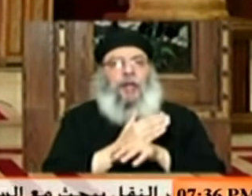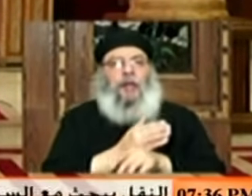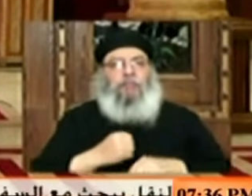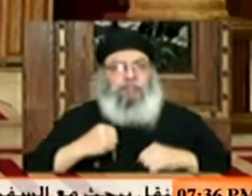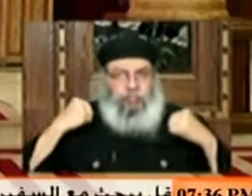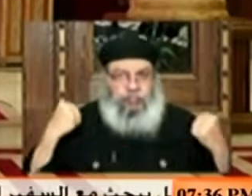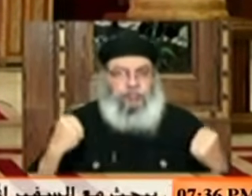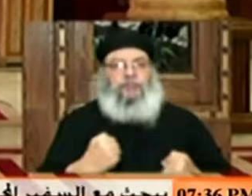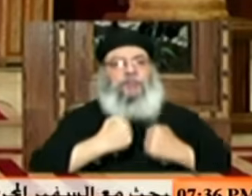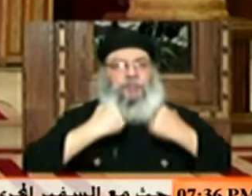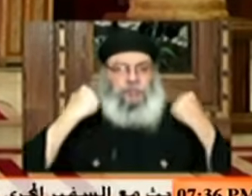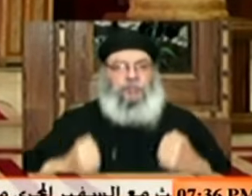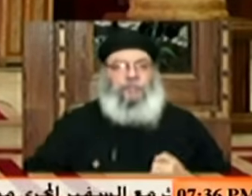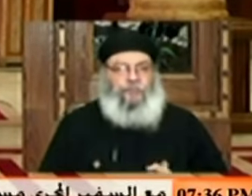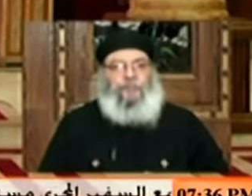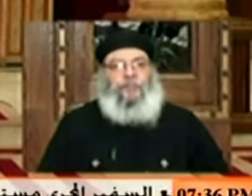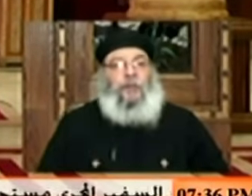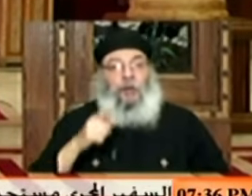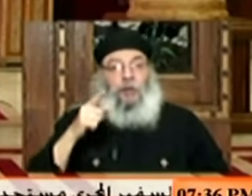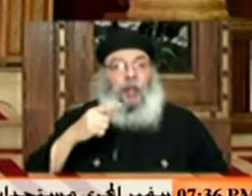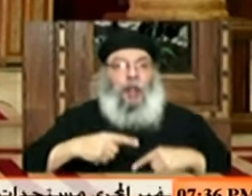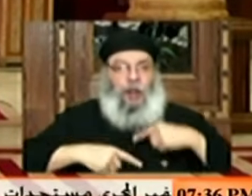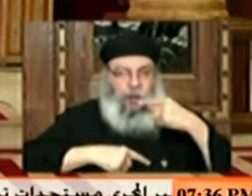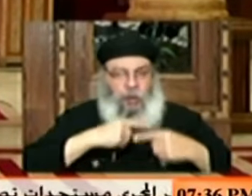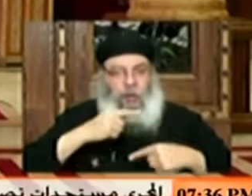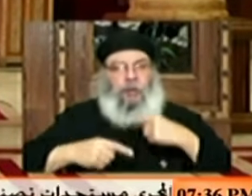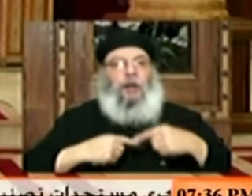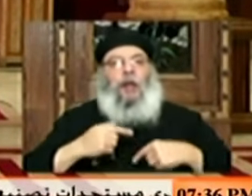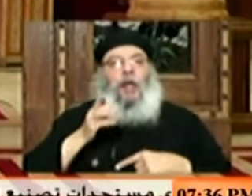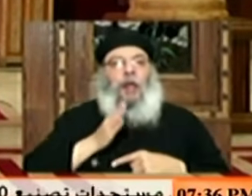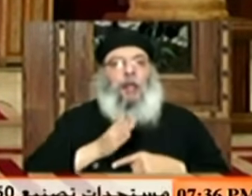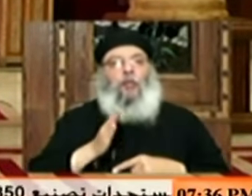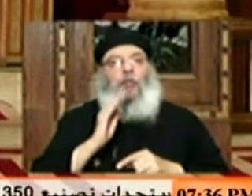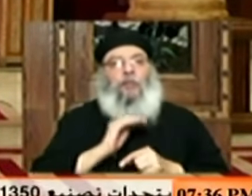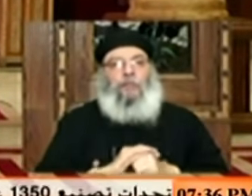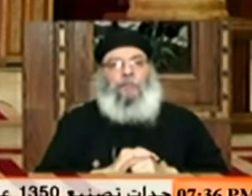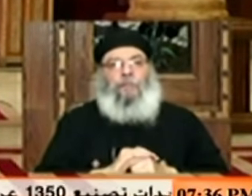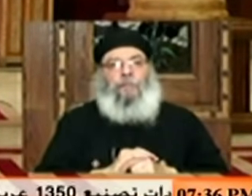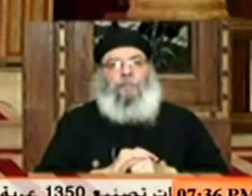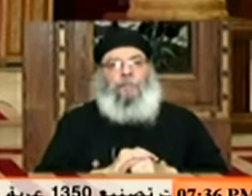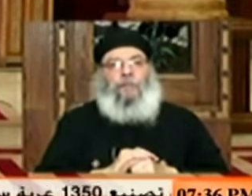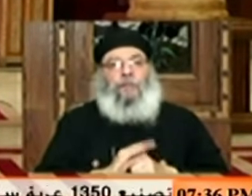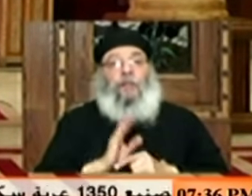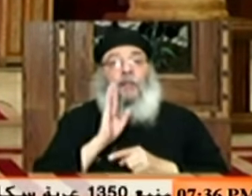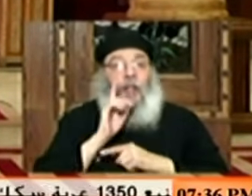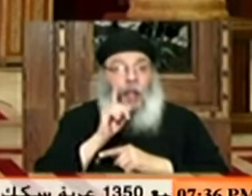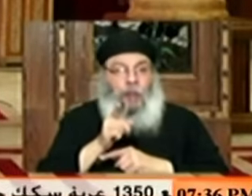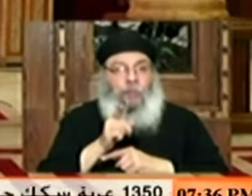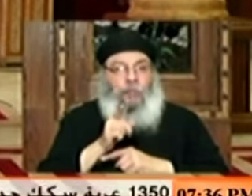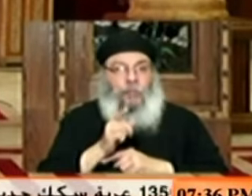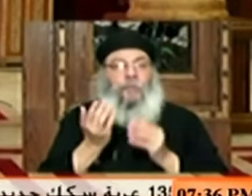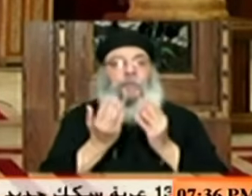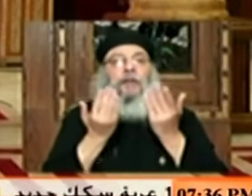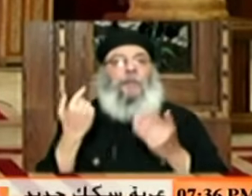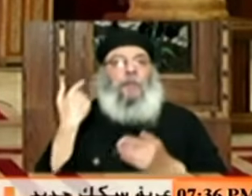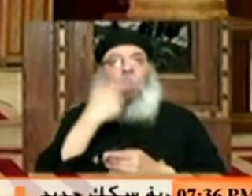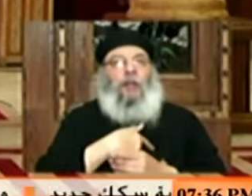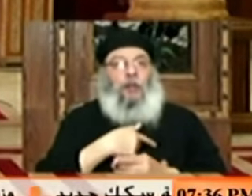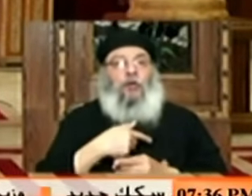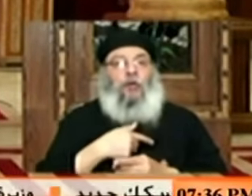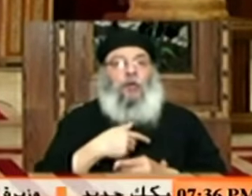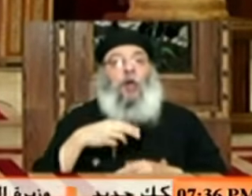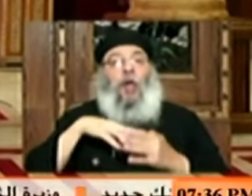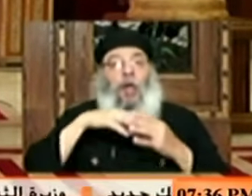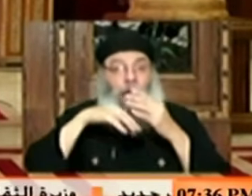وكدنا اذ كنا نكرر لكم نكرز لكم بانجيل الله ونحن عاملون